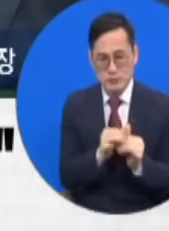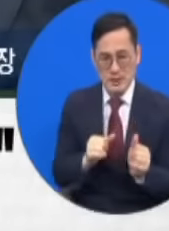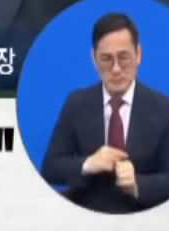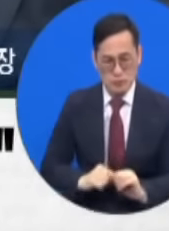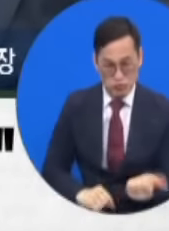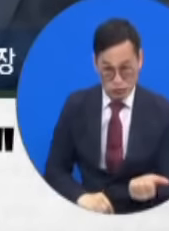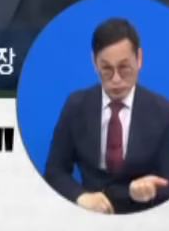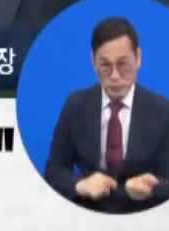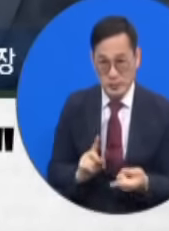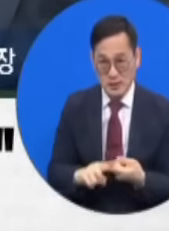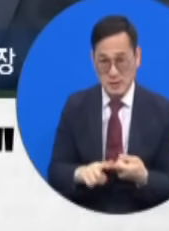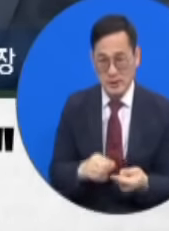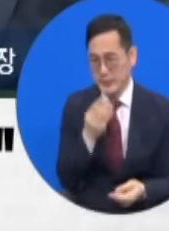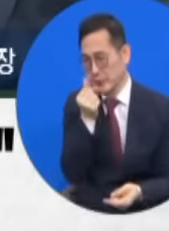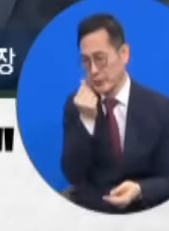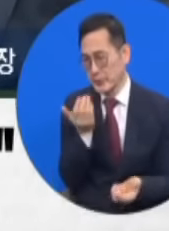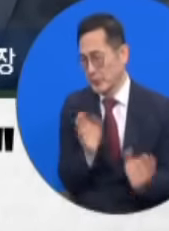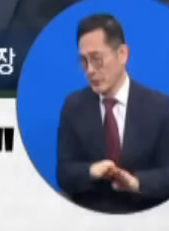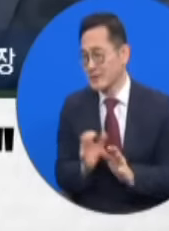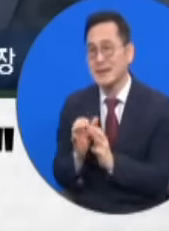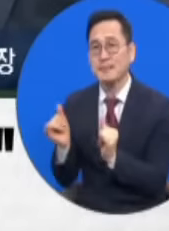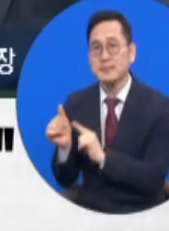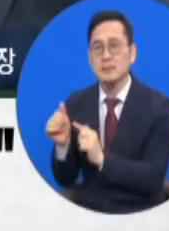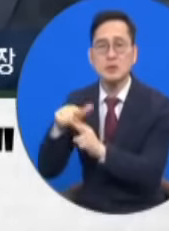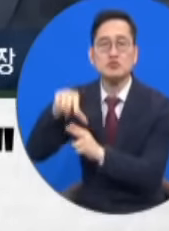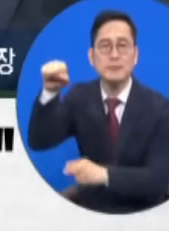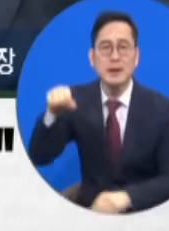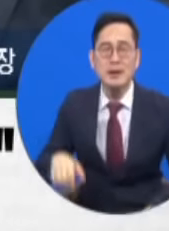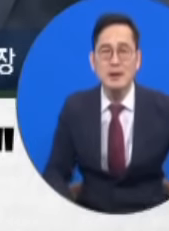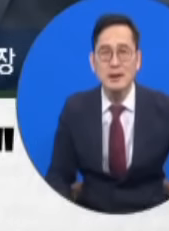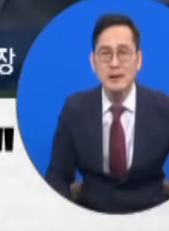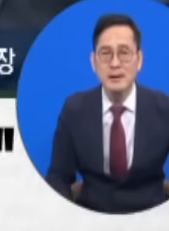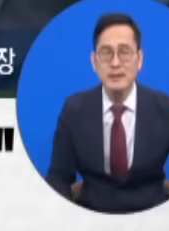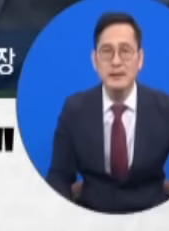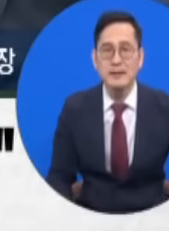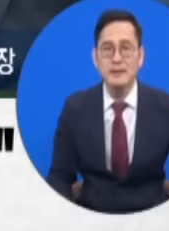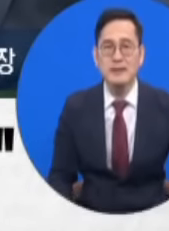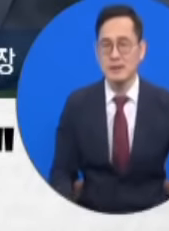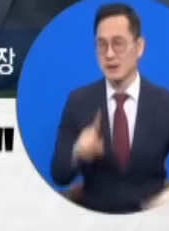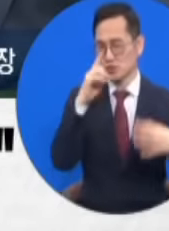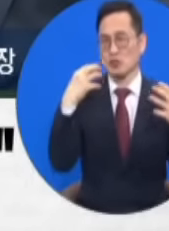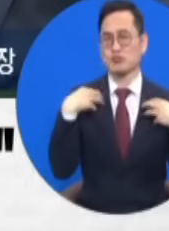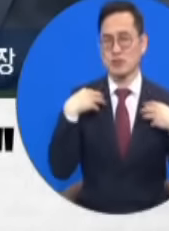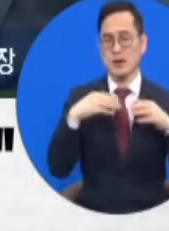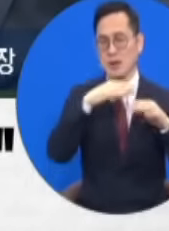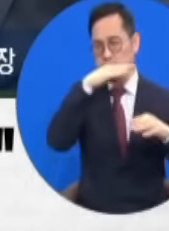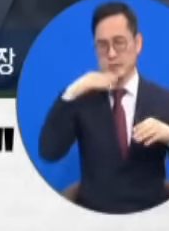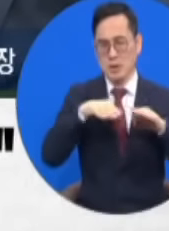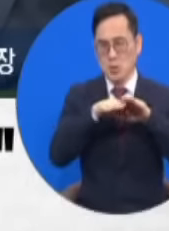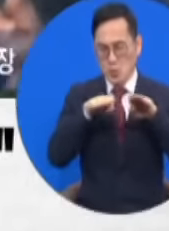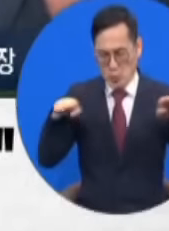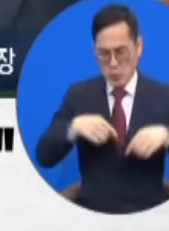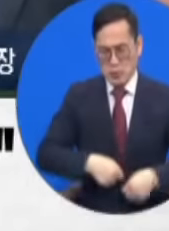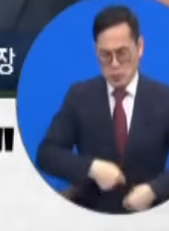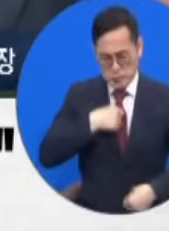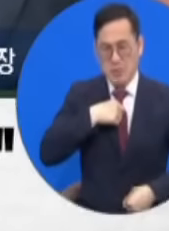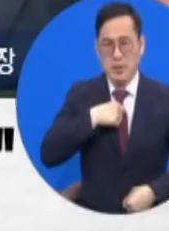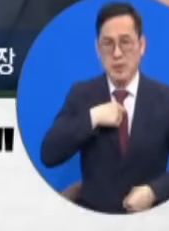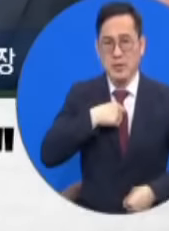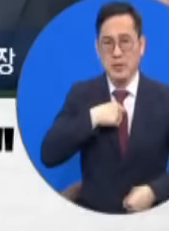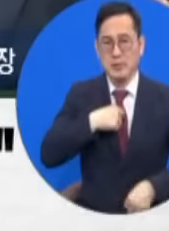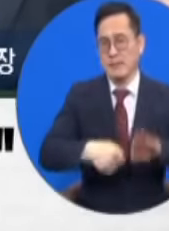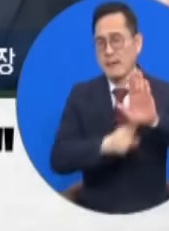금지된 분들이 후보로 출마했습니다. 이렇게 전체적으로 이 정부가 공정과 상식 법치를 얘기한 정부가 2년 동안